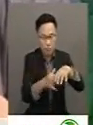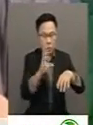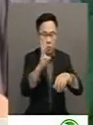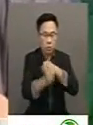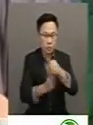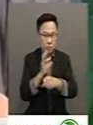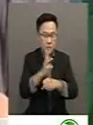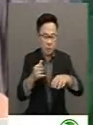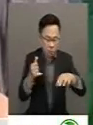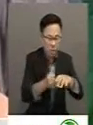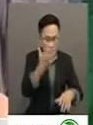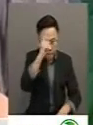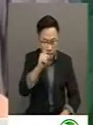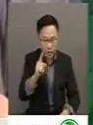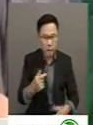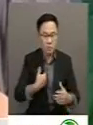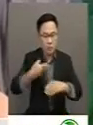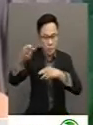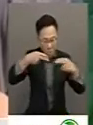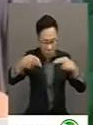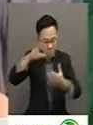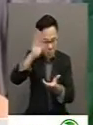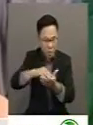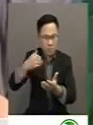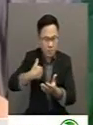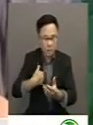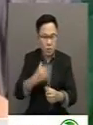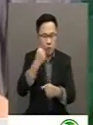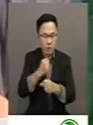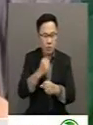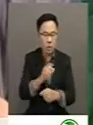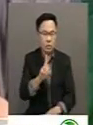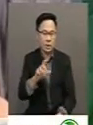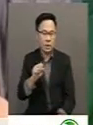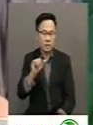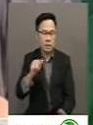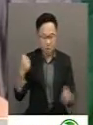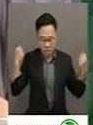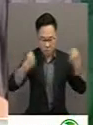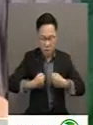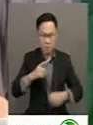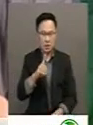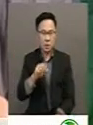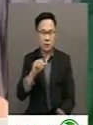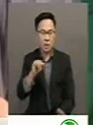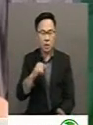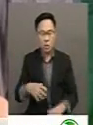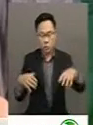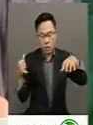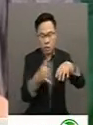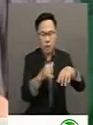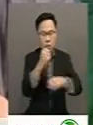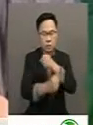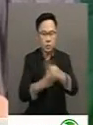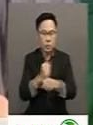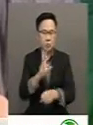ปีโดยพลการนะคะโดยมีภาพจากกล้องวงจรปิดที่เห็นเป็นเจ้าหน้าที่ของ DSI สวมเครื่องแบบแล้วก็มุ่งตรงไปที่อาคาร